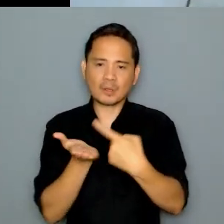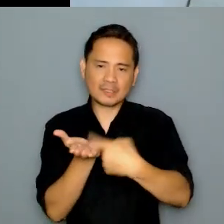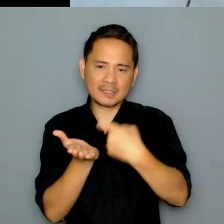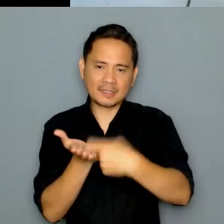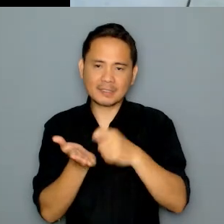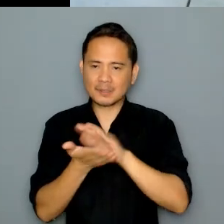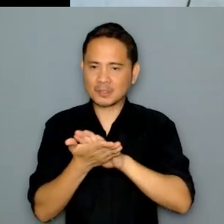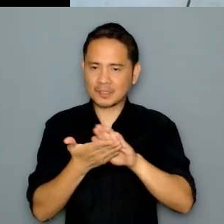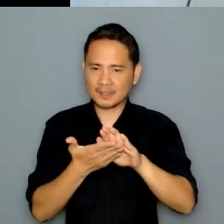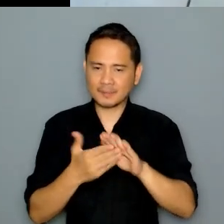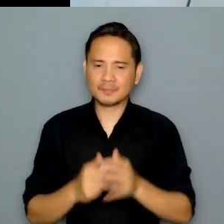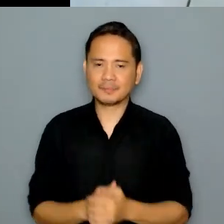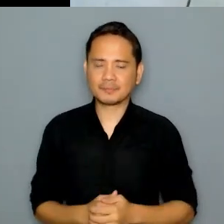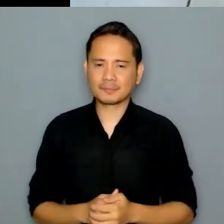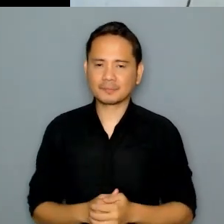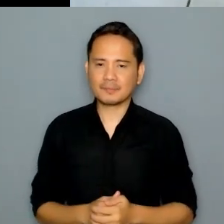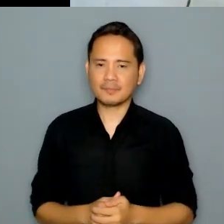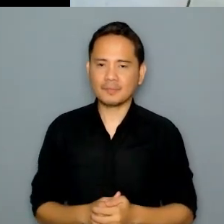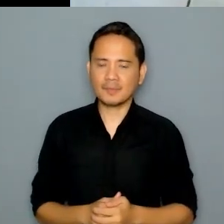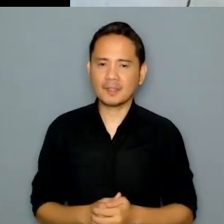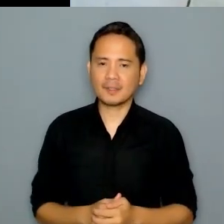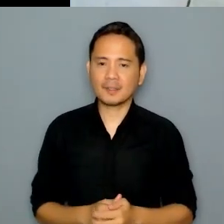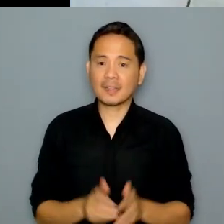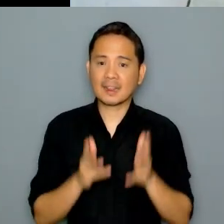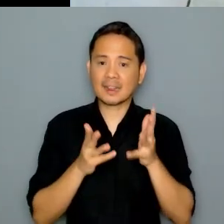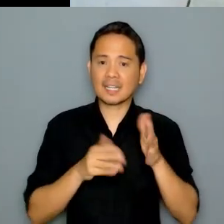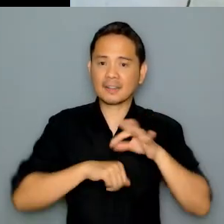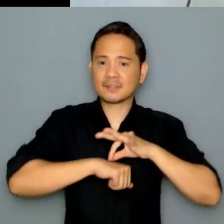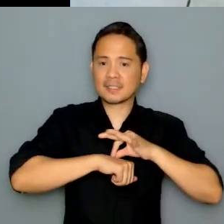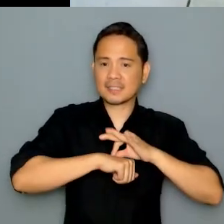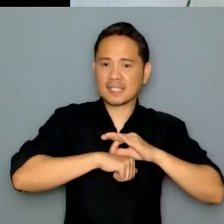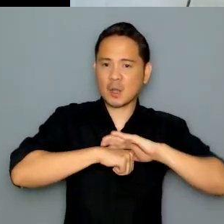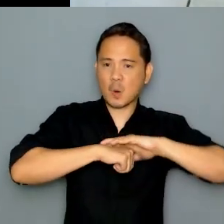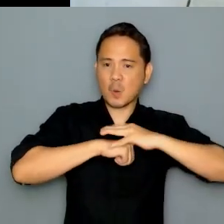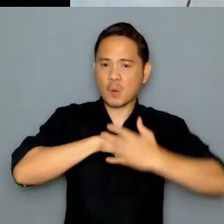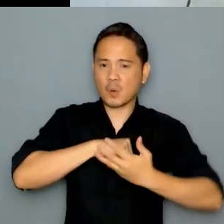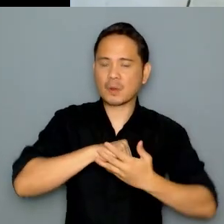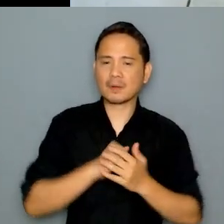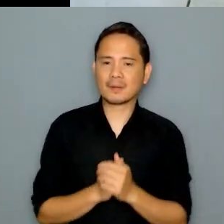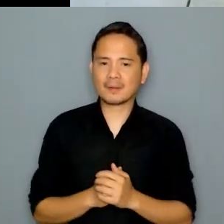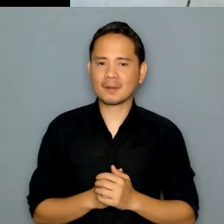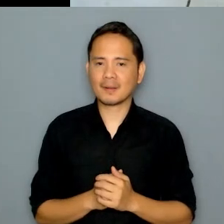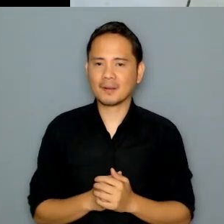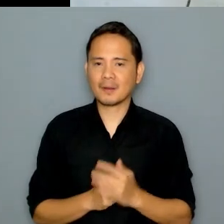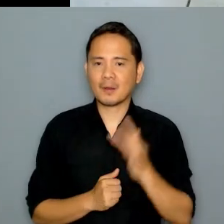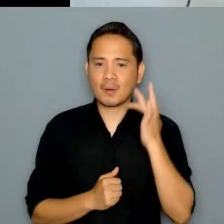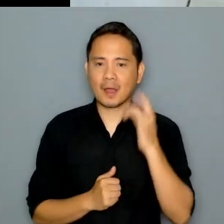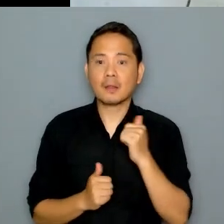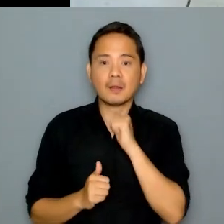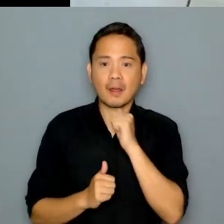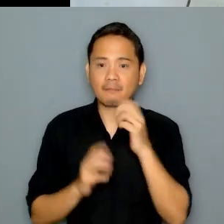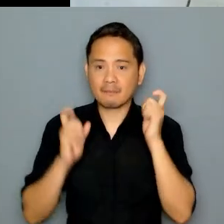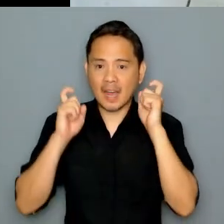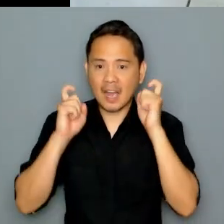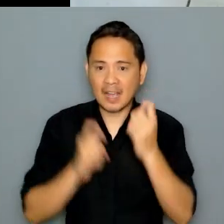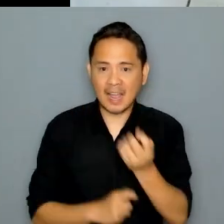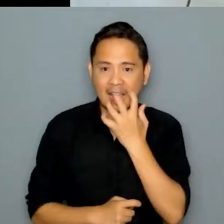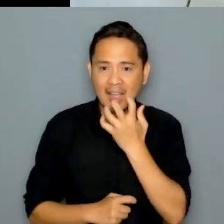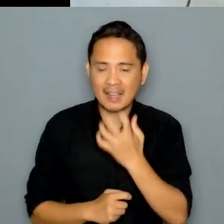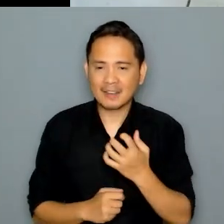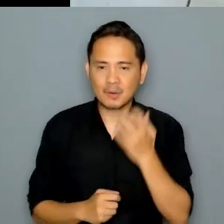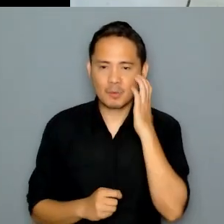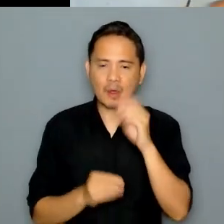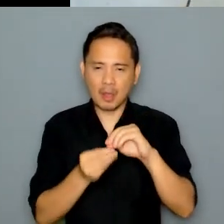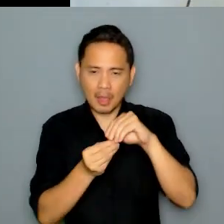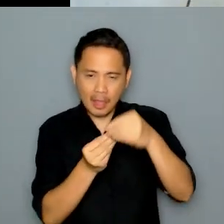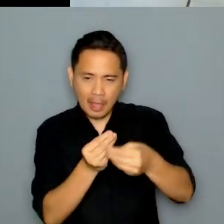And meron siyang balat kasi para hindi makarami yung kakain. Para mahirapan siya magbalat,